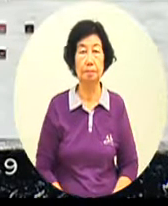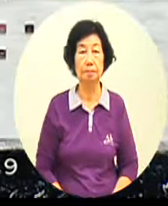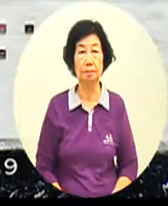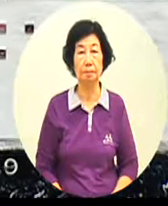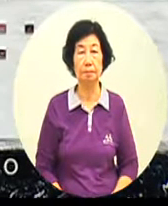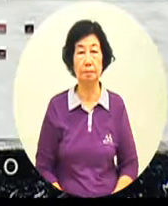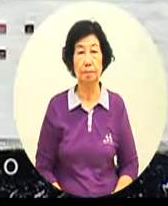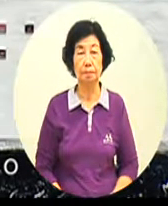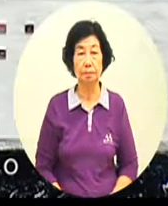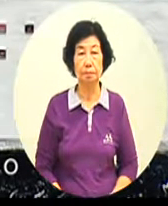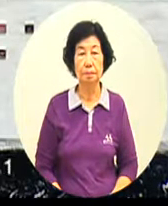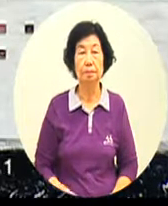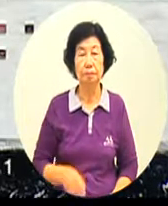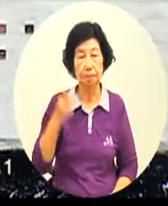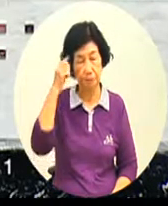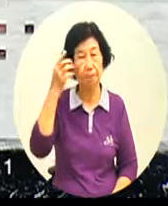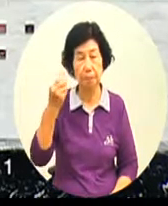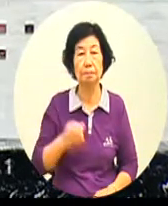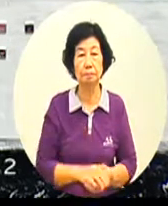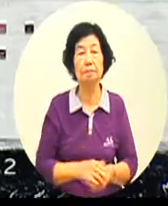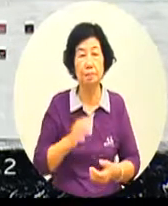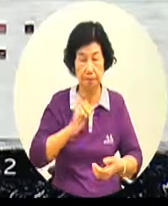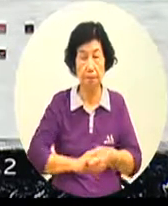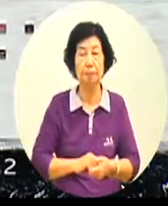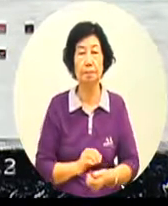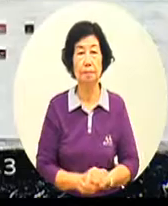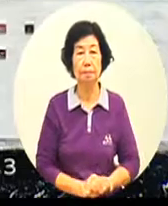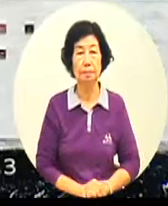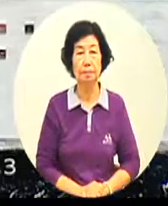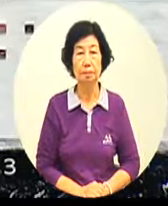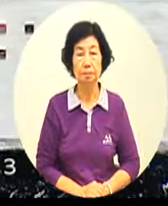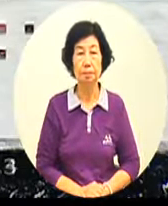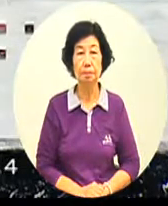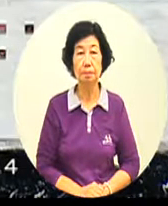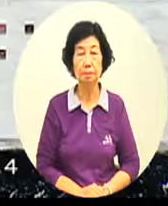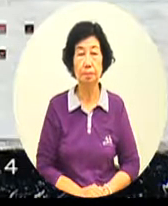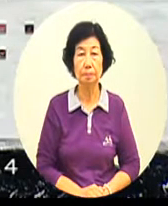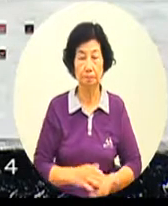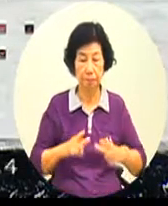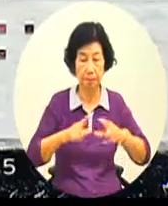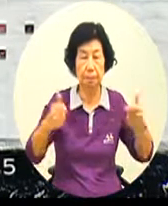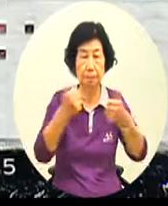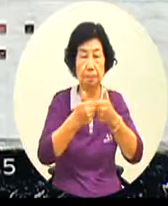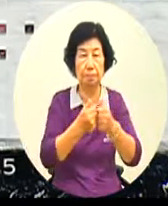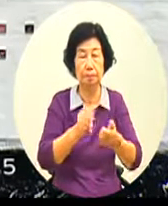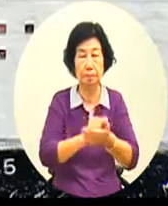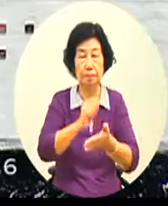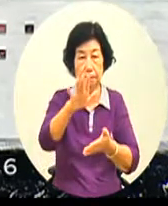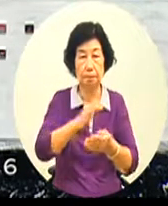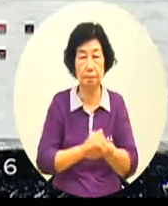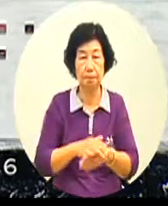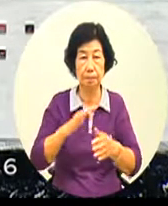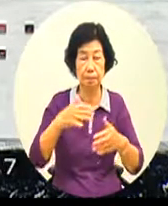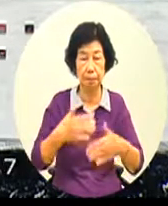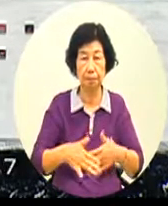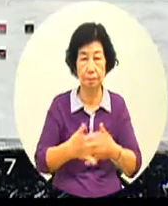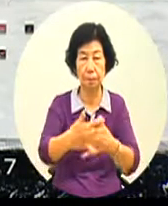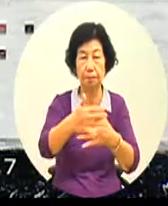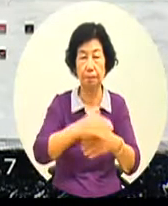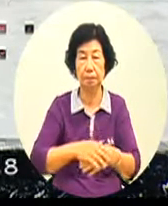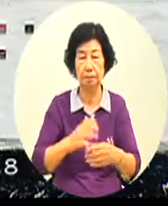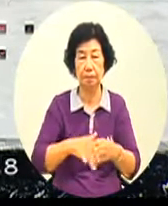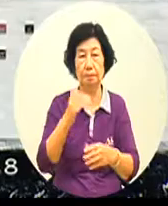好，没有意见，我们会议记录就确认。来向大会报告，今天上午的议程是社政部门的业务